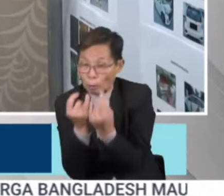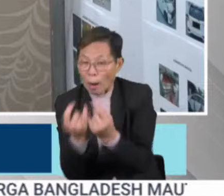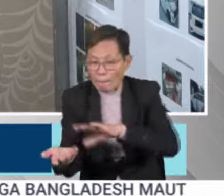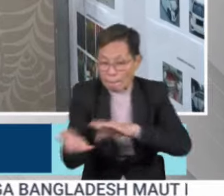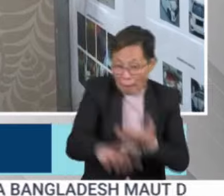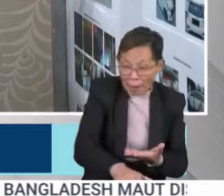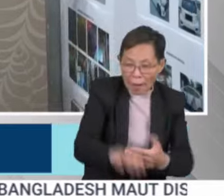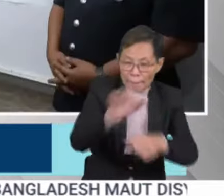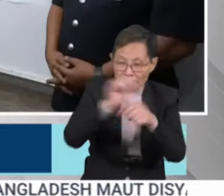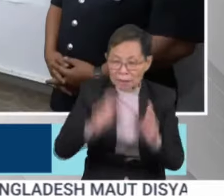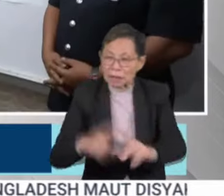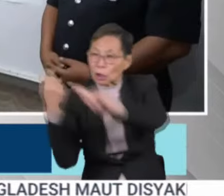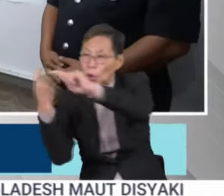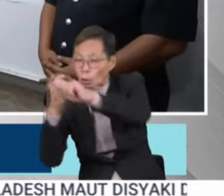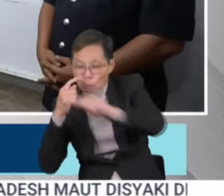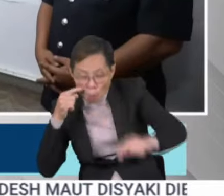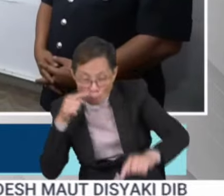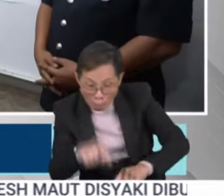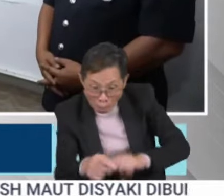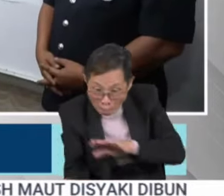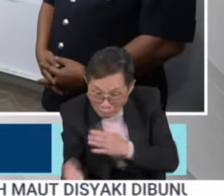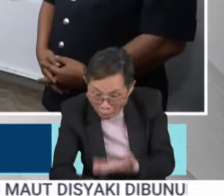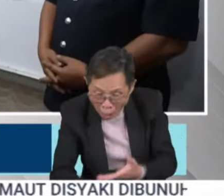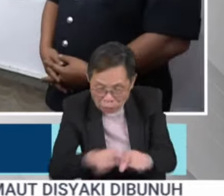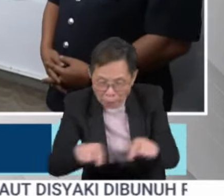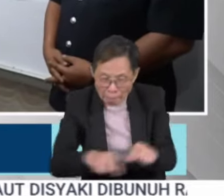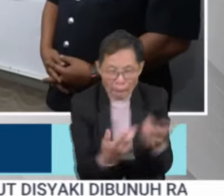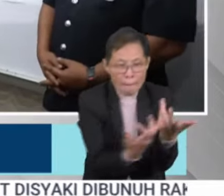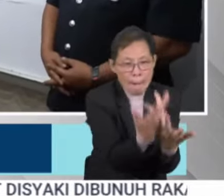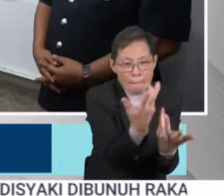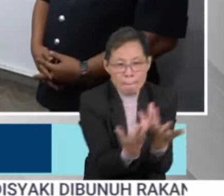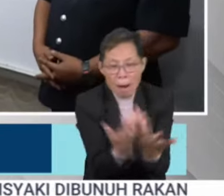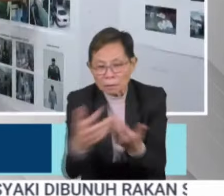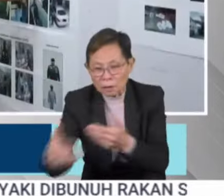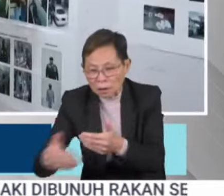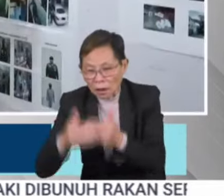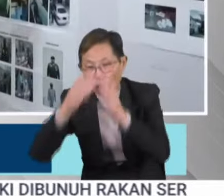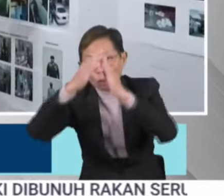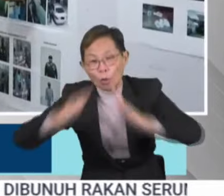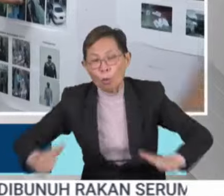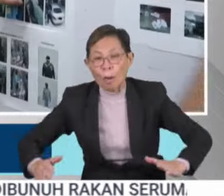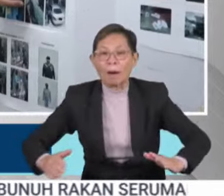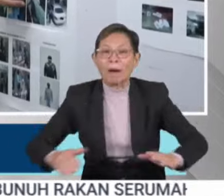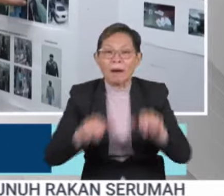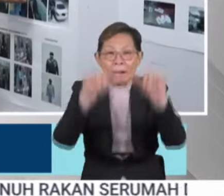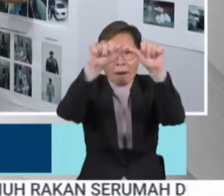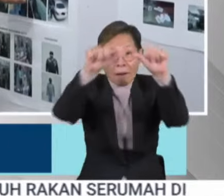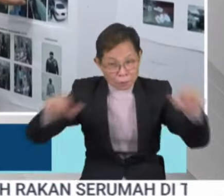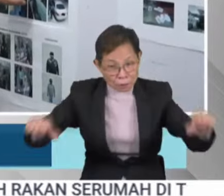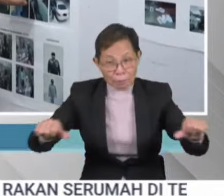Mayat pekerja kontrak pembinaan ditemukan maut di kawasan semak berhampiran rumah kongsi mereka.